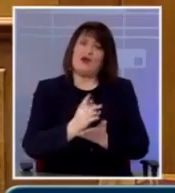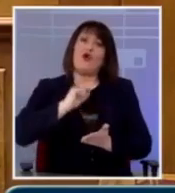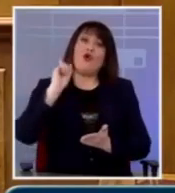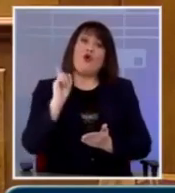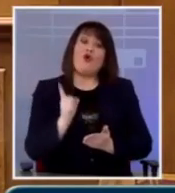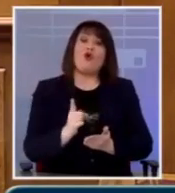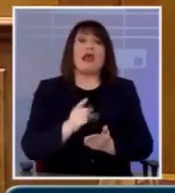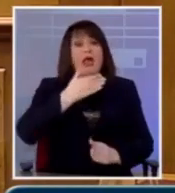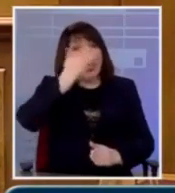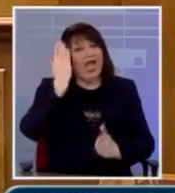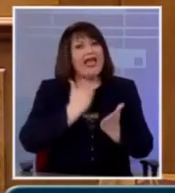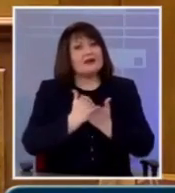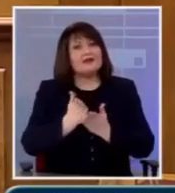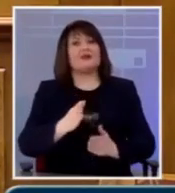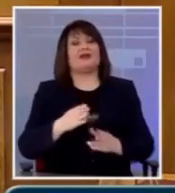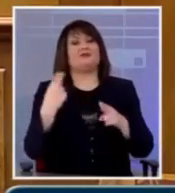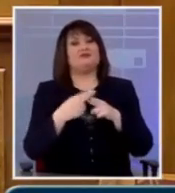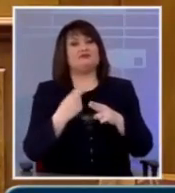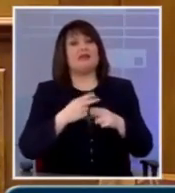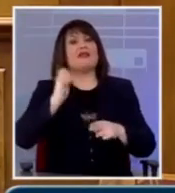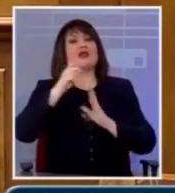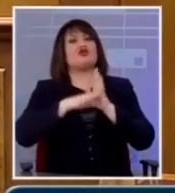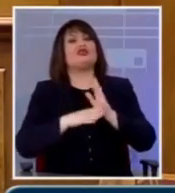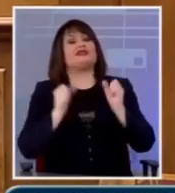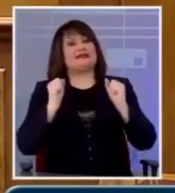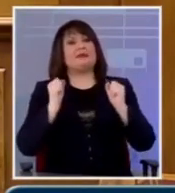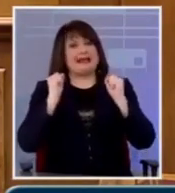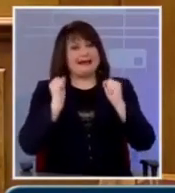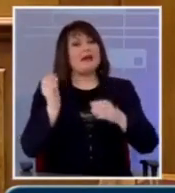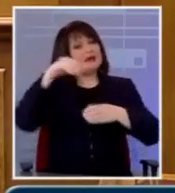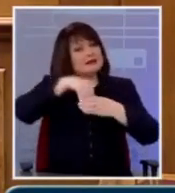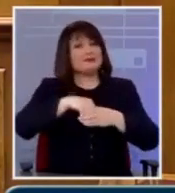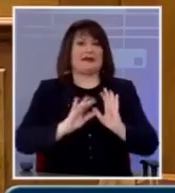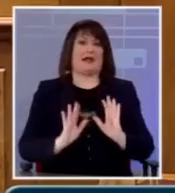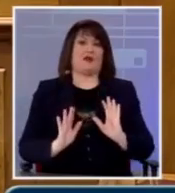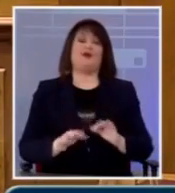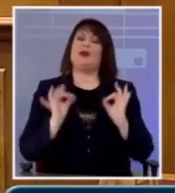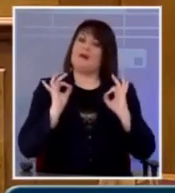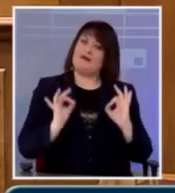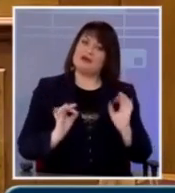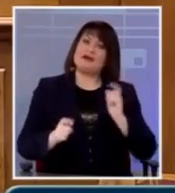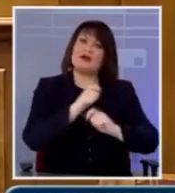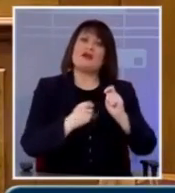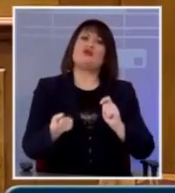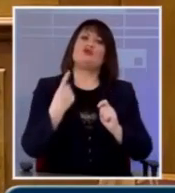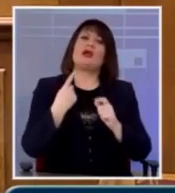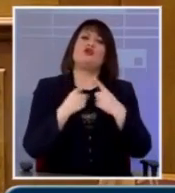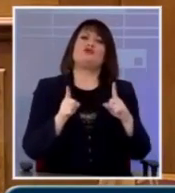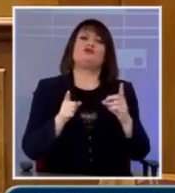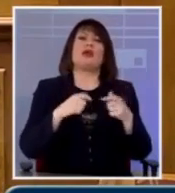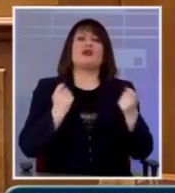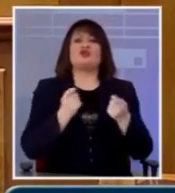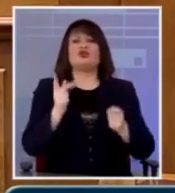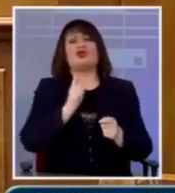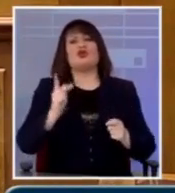όλων των έντιμων και αξιόπιστων δυνάμεων του ΕΣΥ και του υγειονομικού κόσμου καθώς και η εδραίωση ενός άλλου εργασιακού και